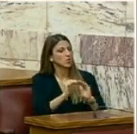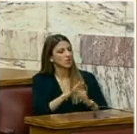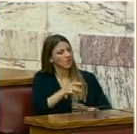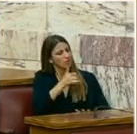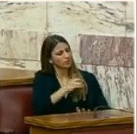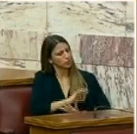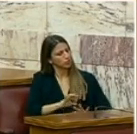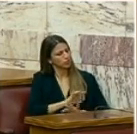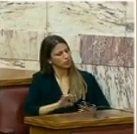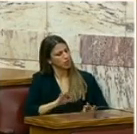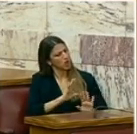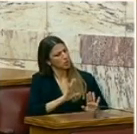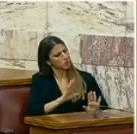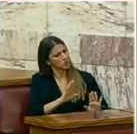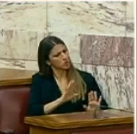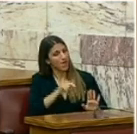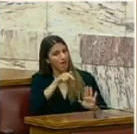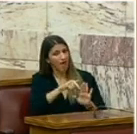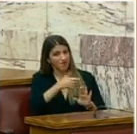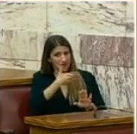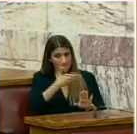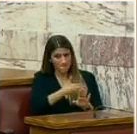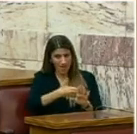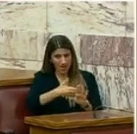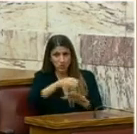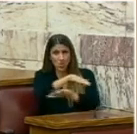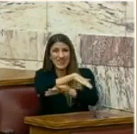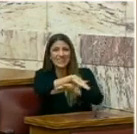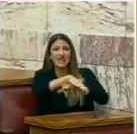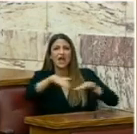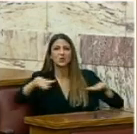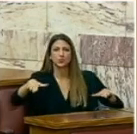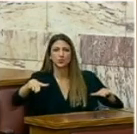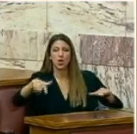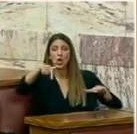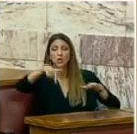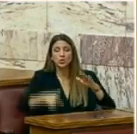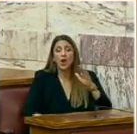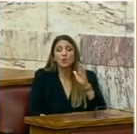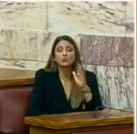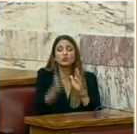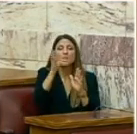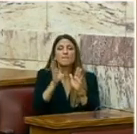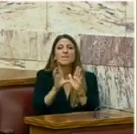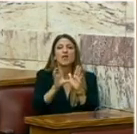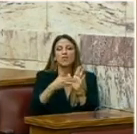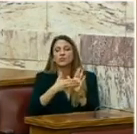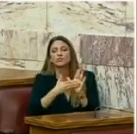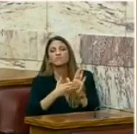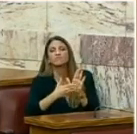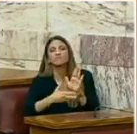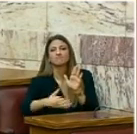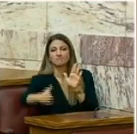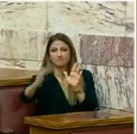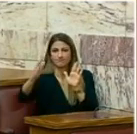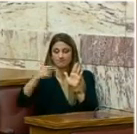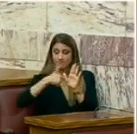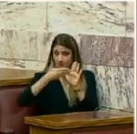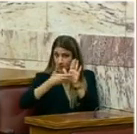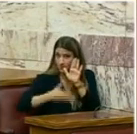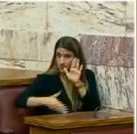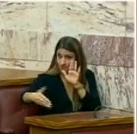τελειώσει. Και ότι μπαίνουμε σε μία πλέον νέα περίοδο όπου υπάρχει